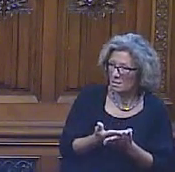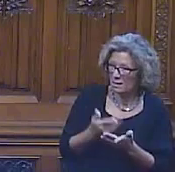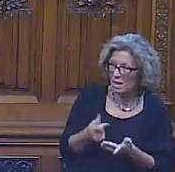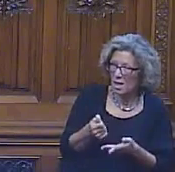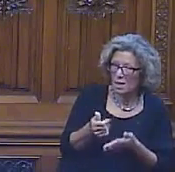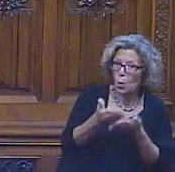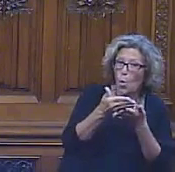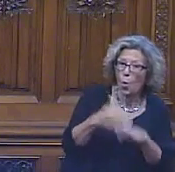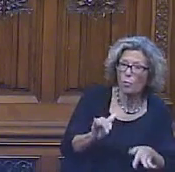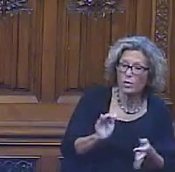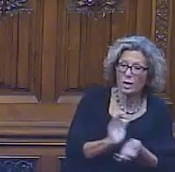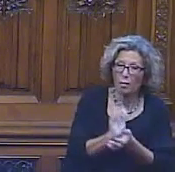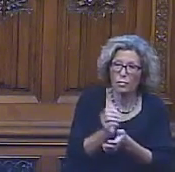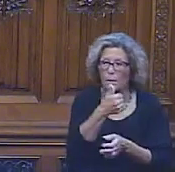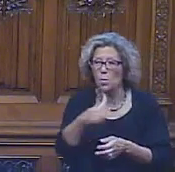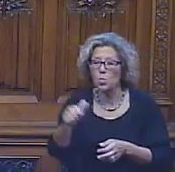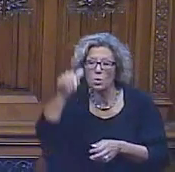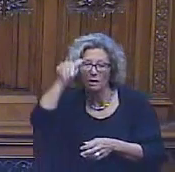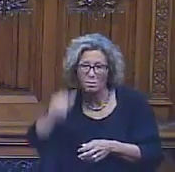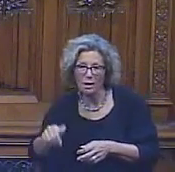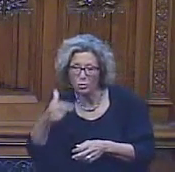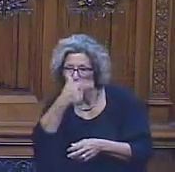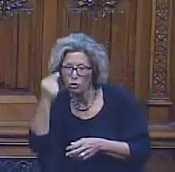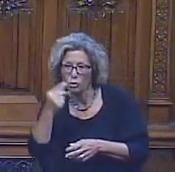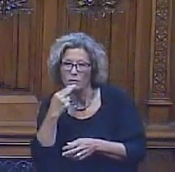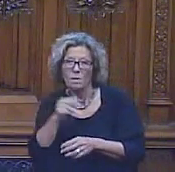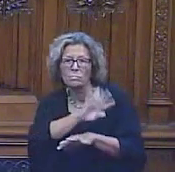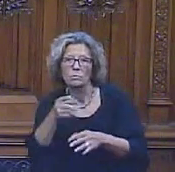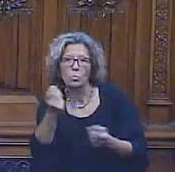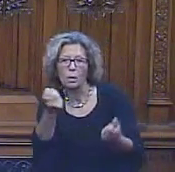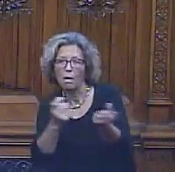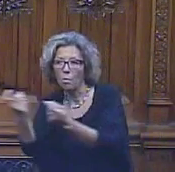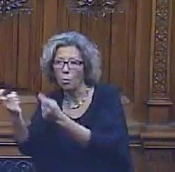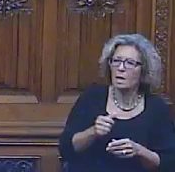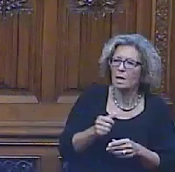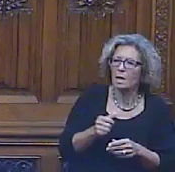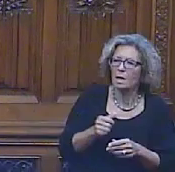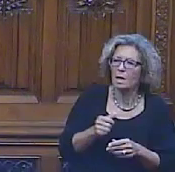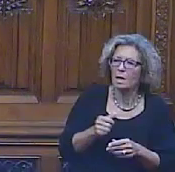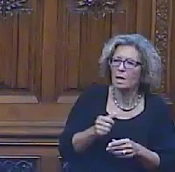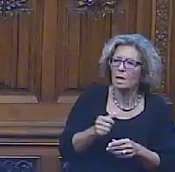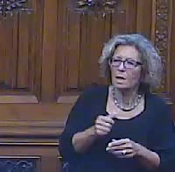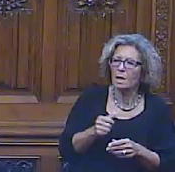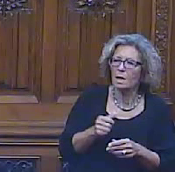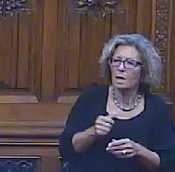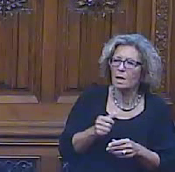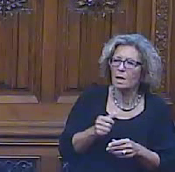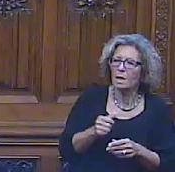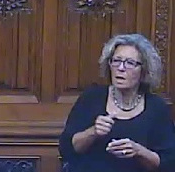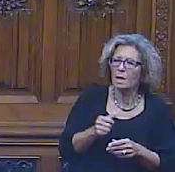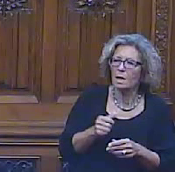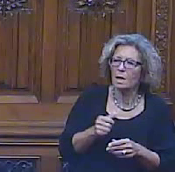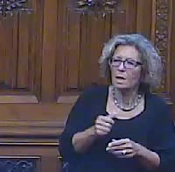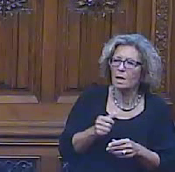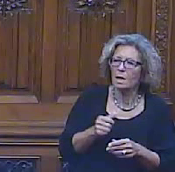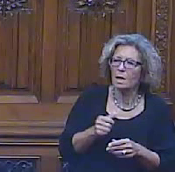eine öffentliche Aufgabe, hunderttausenden Menschen, die aus aller Herren Länder zu uns kommen, bei uns zu versorgen? Machen wir das doch